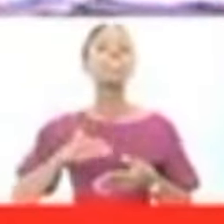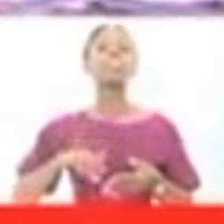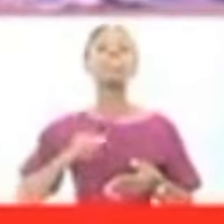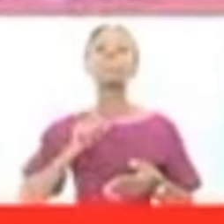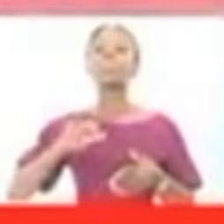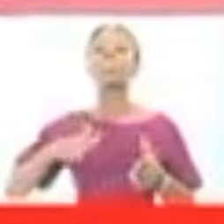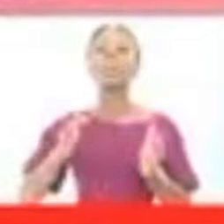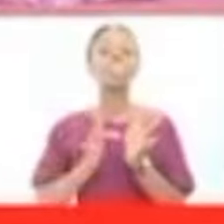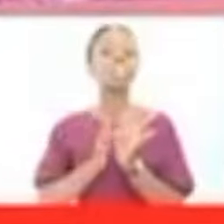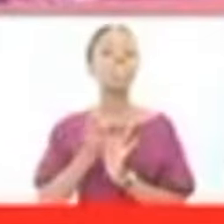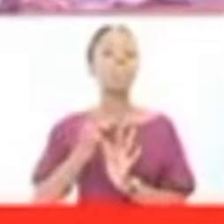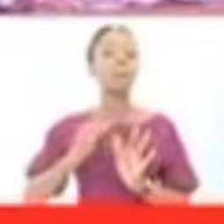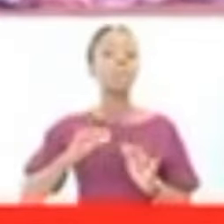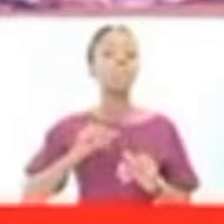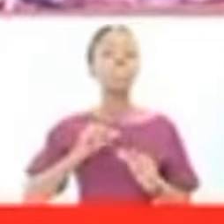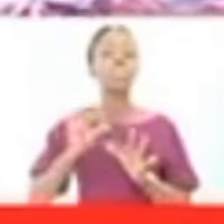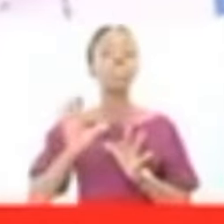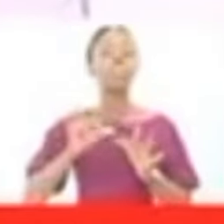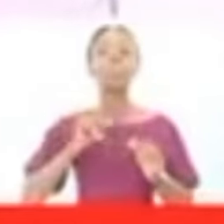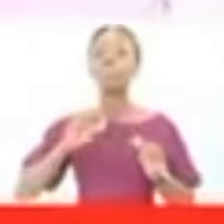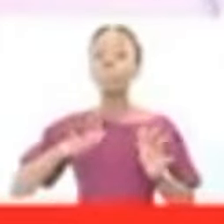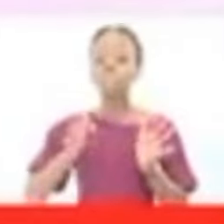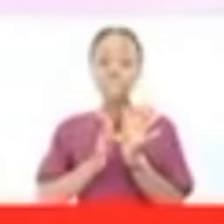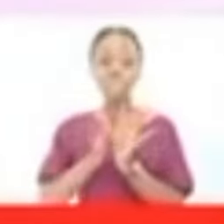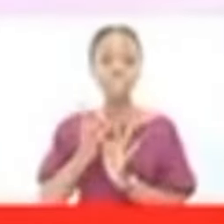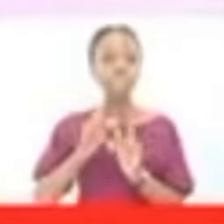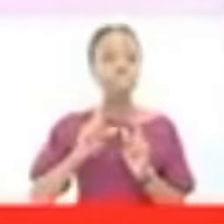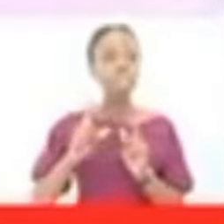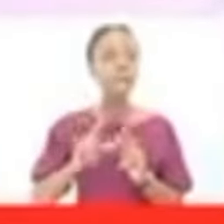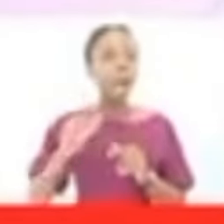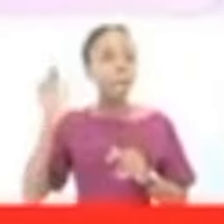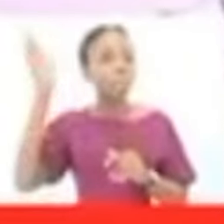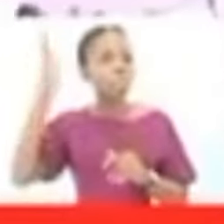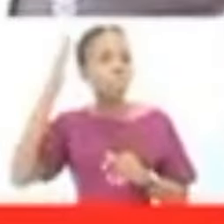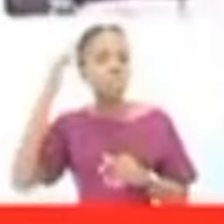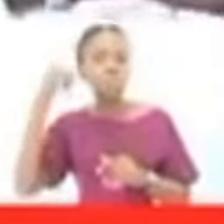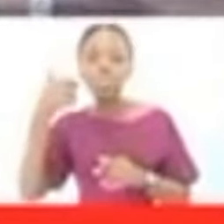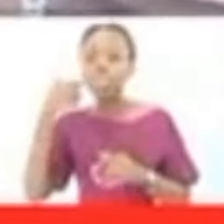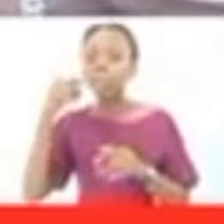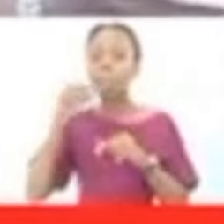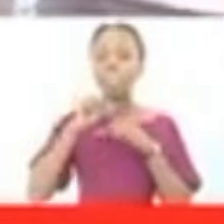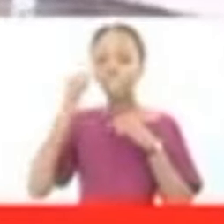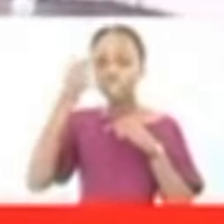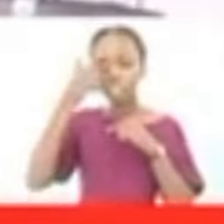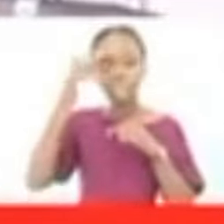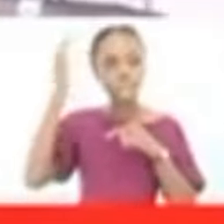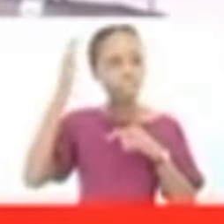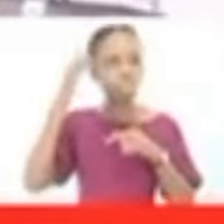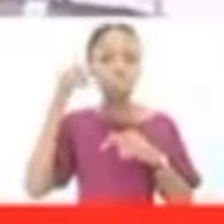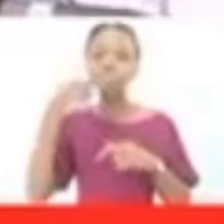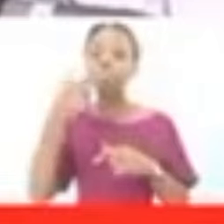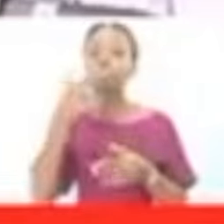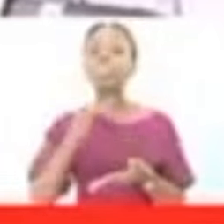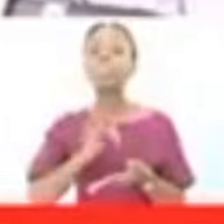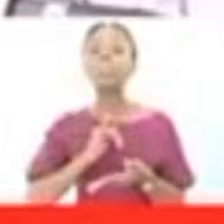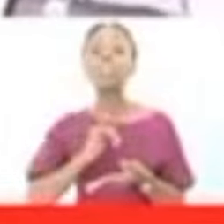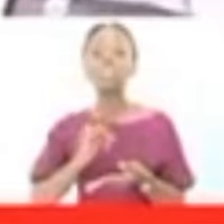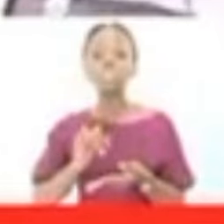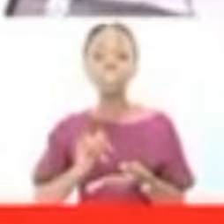wangu alisema sijui, na ameandika simjui Ezekiel na hatukuwa tunaendanga huko,